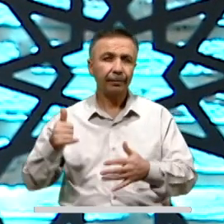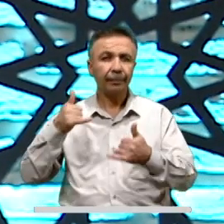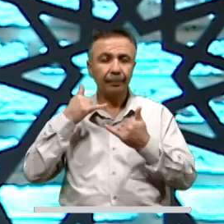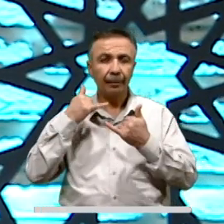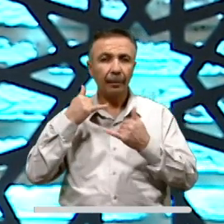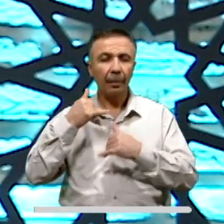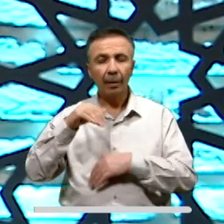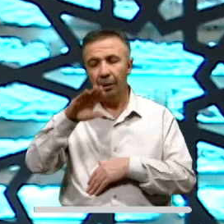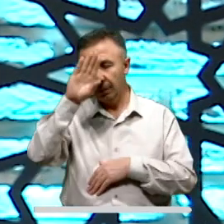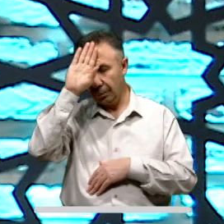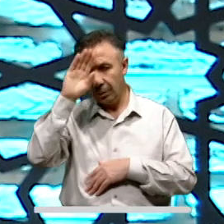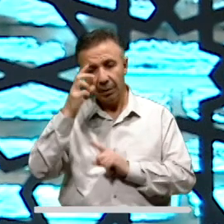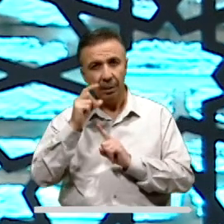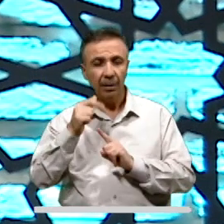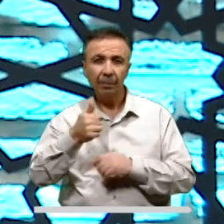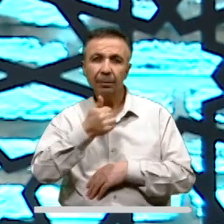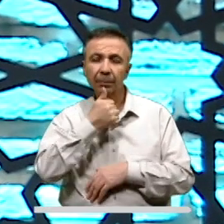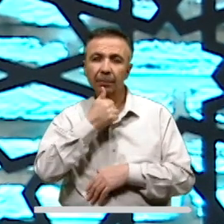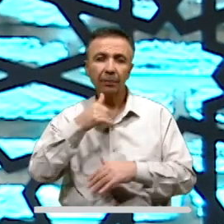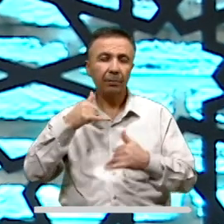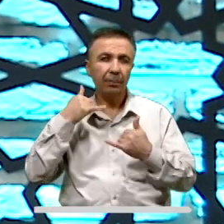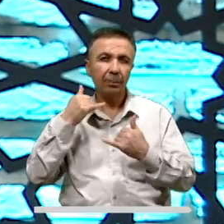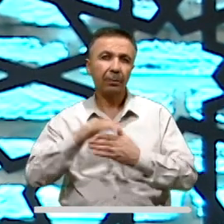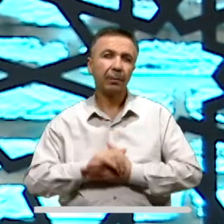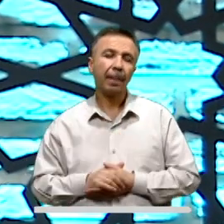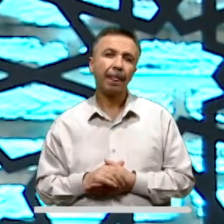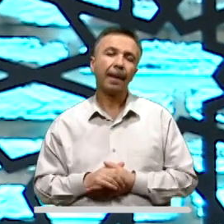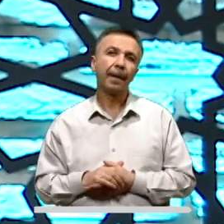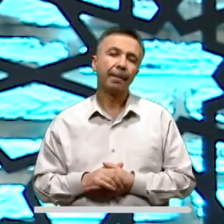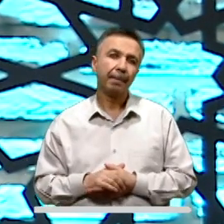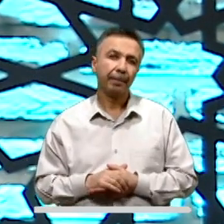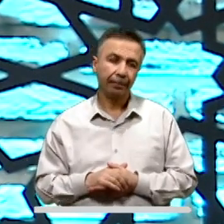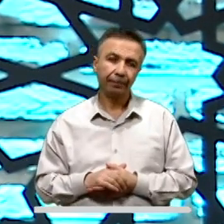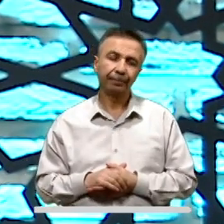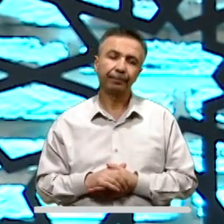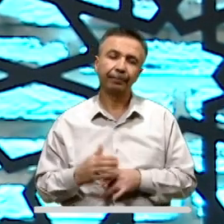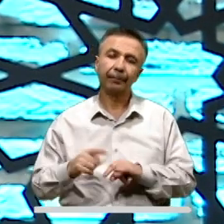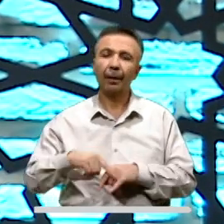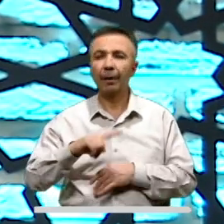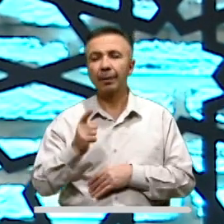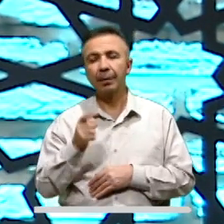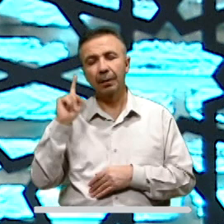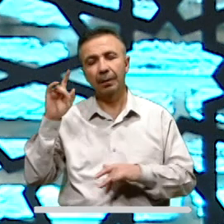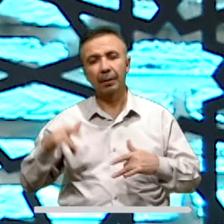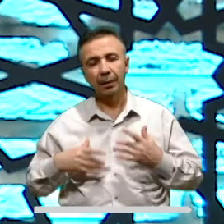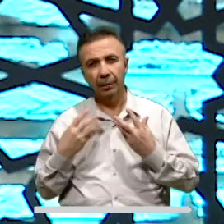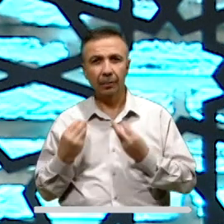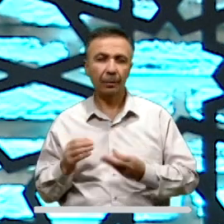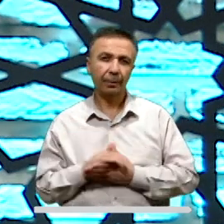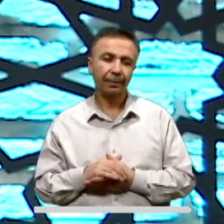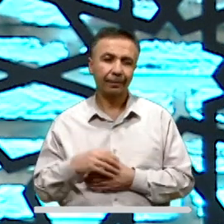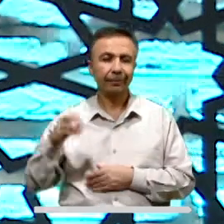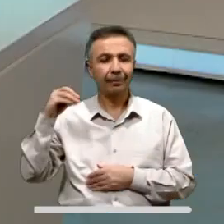efendim. İstanbul'dan İsa Bey telefon attığımızda. Hoş geldiniz İsa Bey. Hoş buldum. Allah razı olsun. Allah sizden de razı